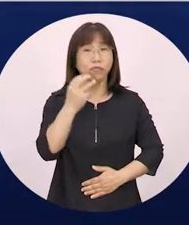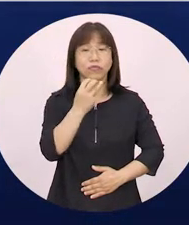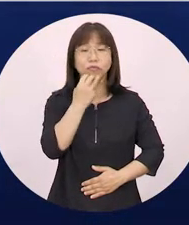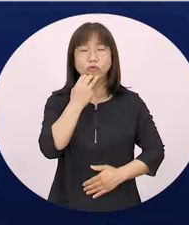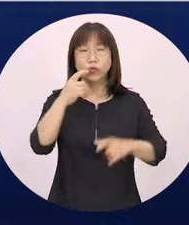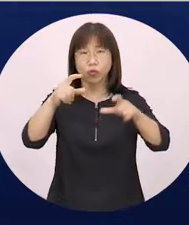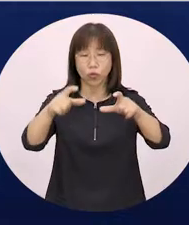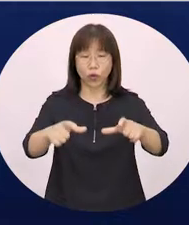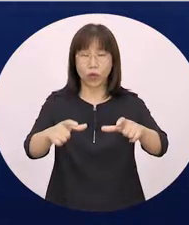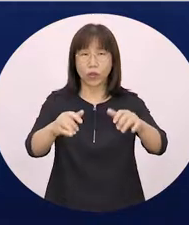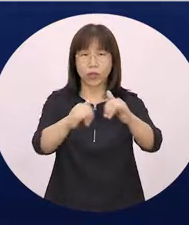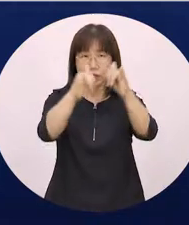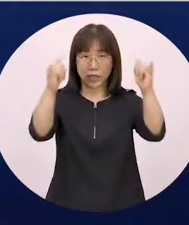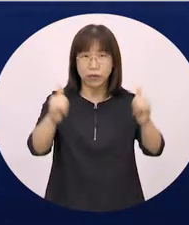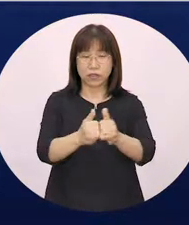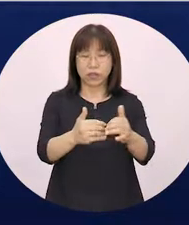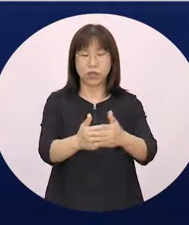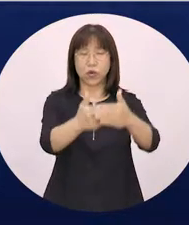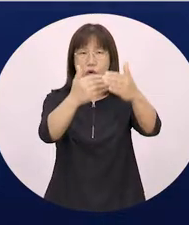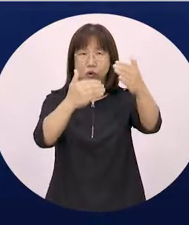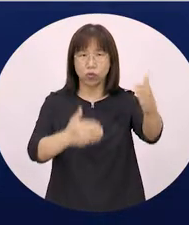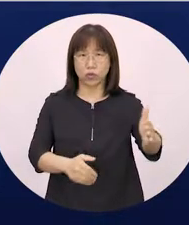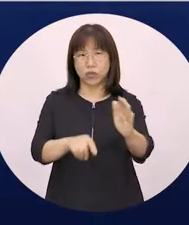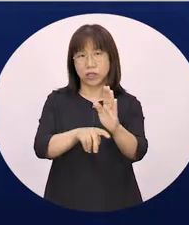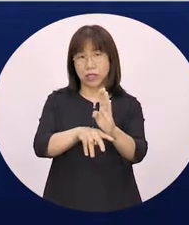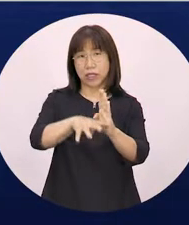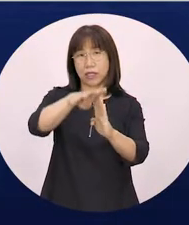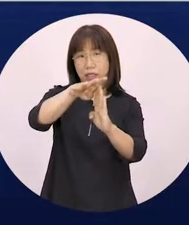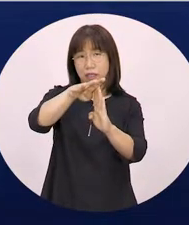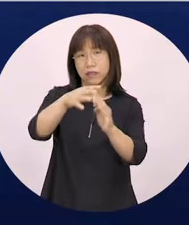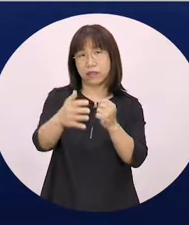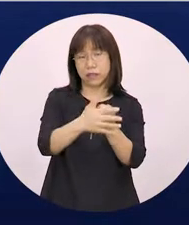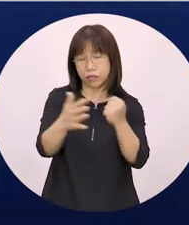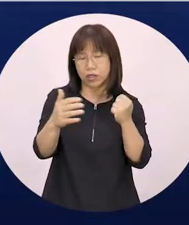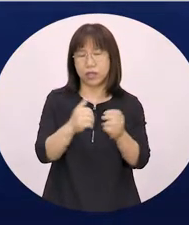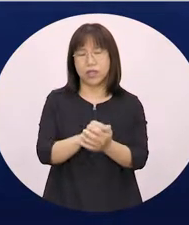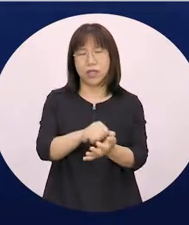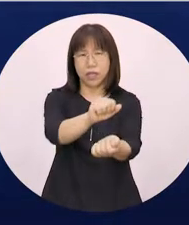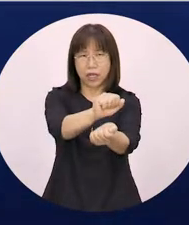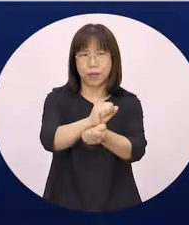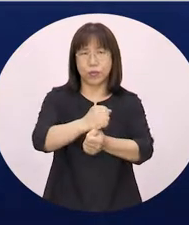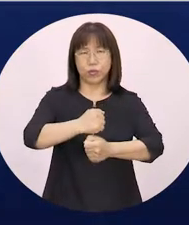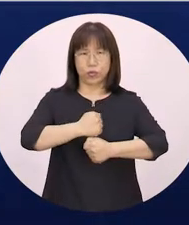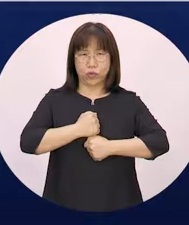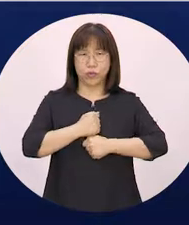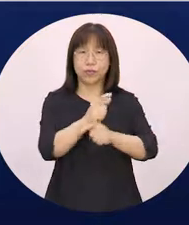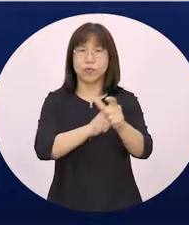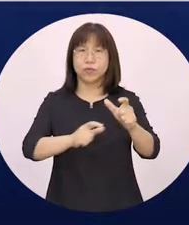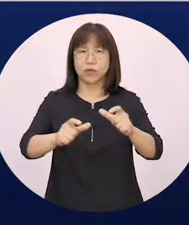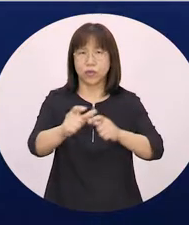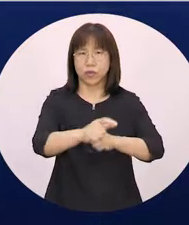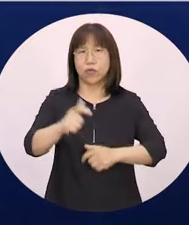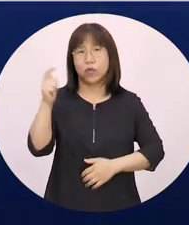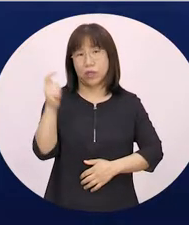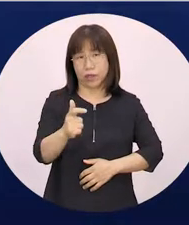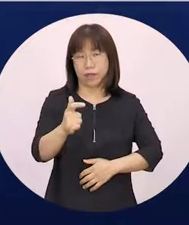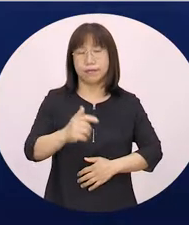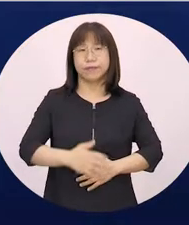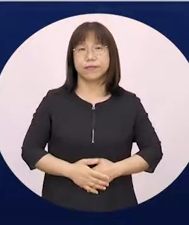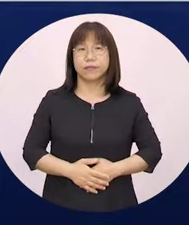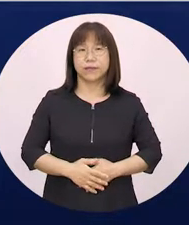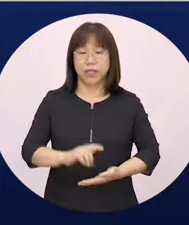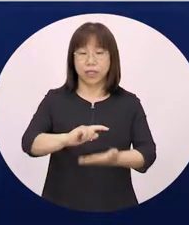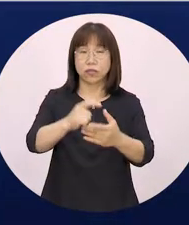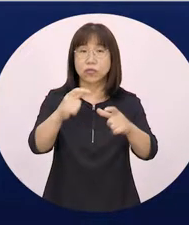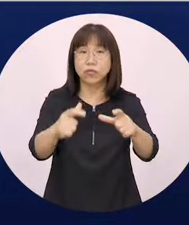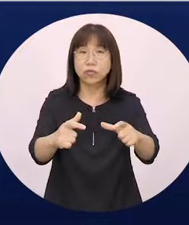최근 수도권의 사회적 거리두기 4단계가 시작되면서 방역에 대한 중요성이 한층 더 강화되고 있는데요. 이에